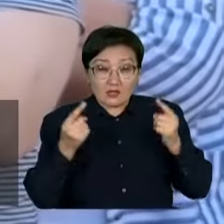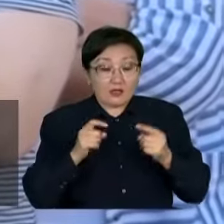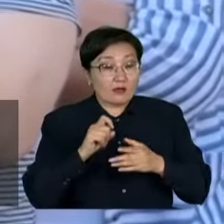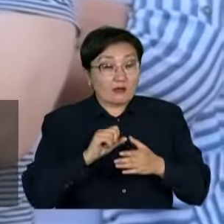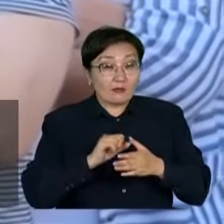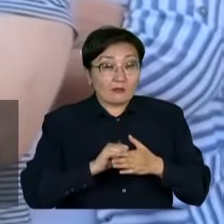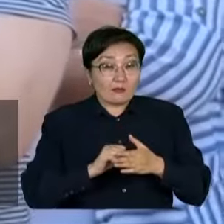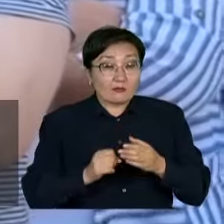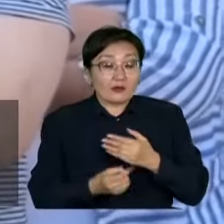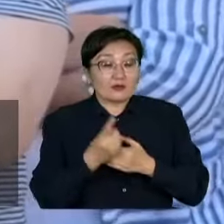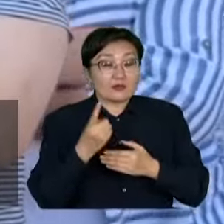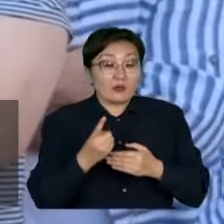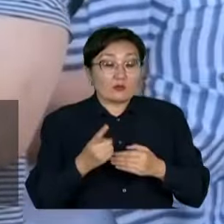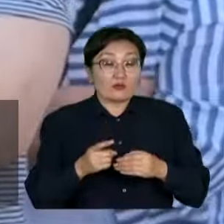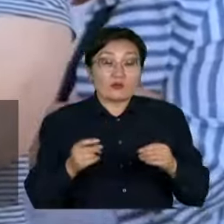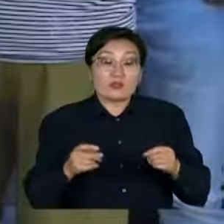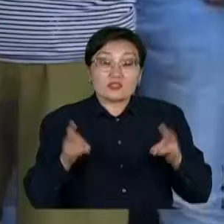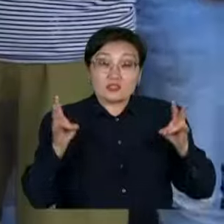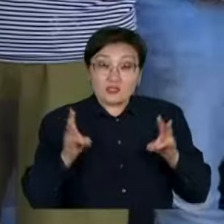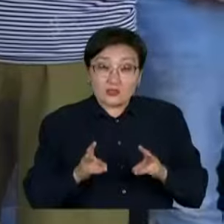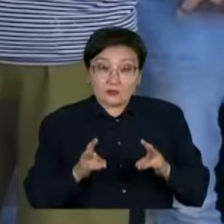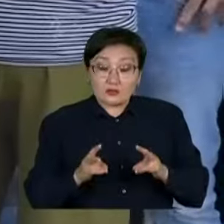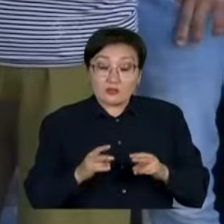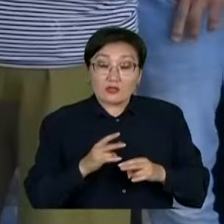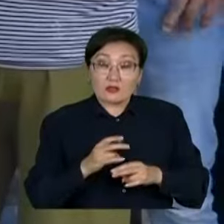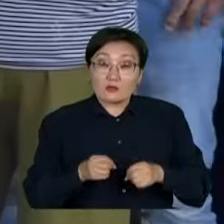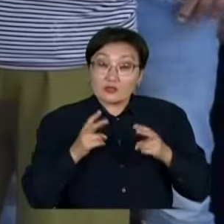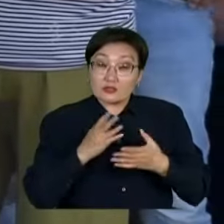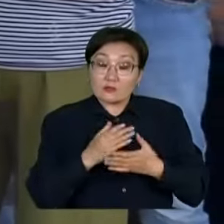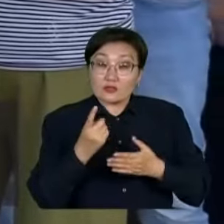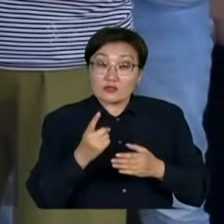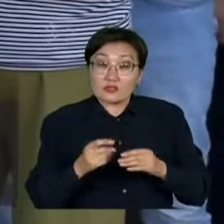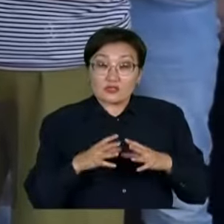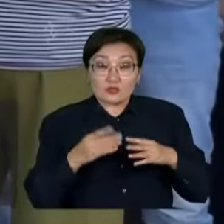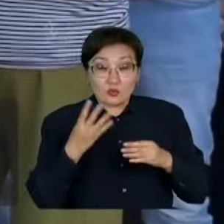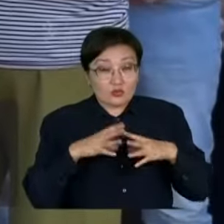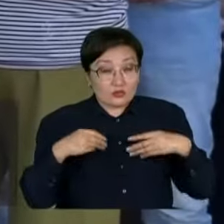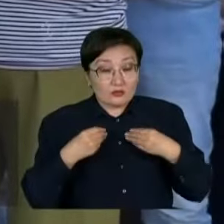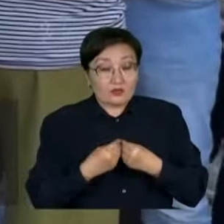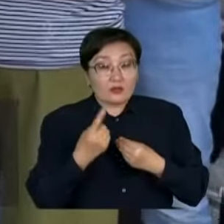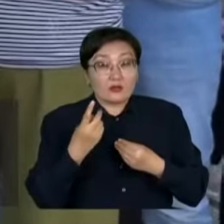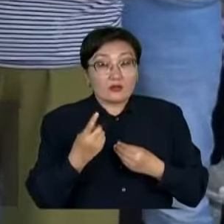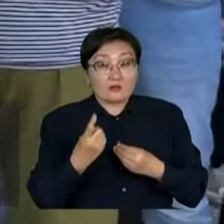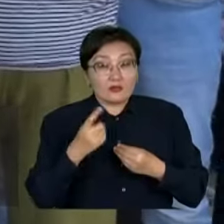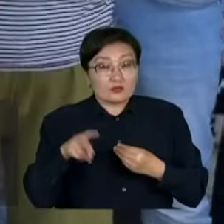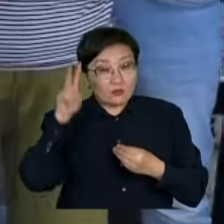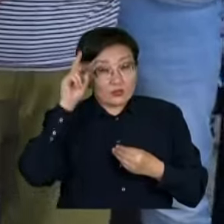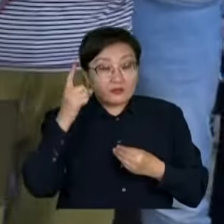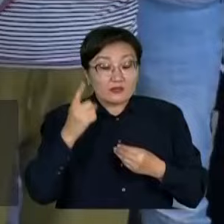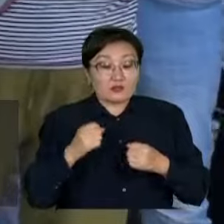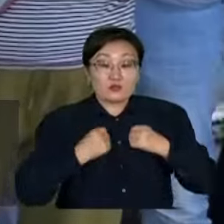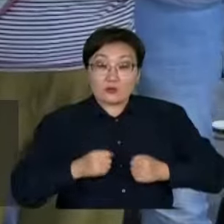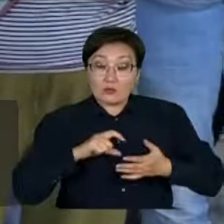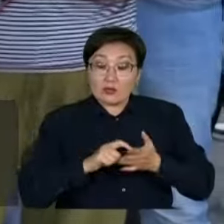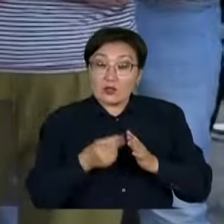балдар уланып қалды, қанша адамдар зардап шегіп жатыр. 4 метр. Бір туалет, бір душабой, бір